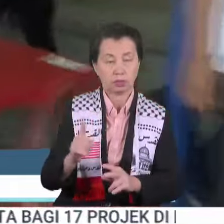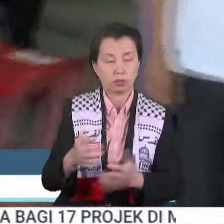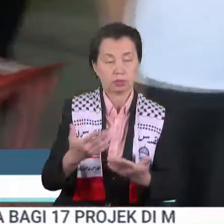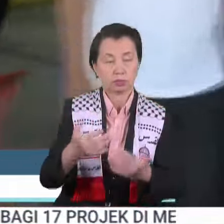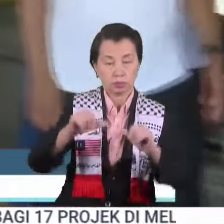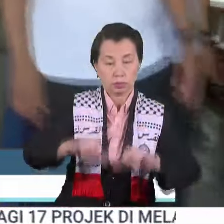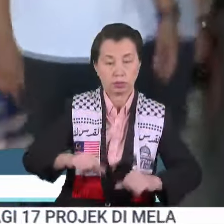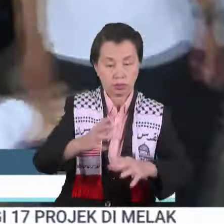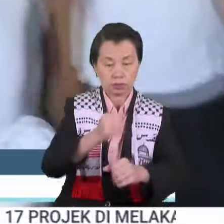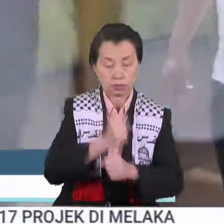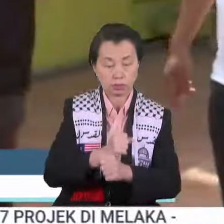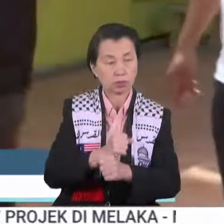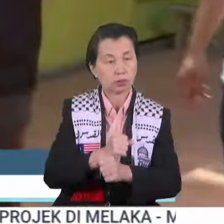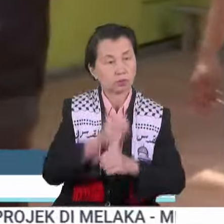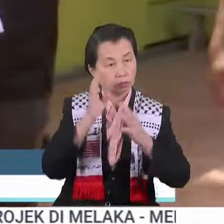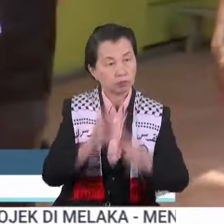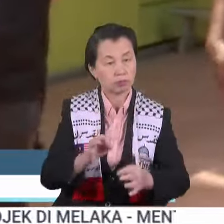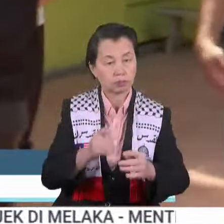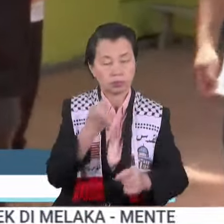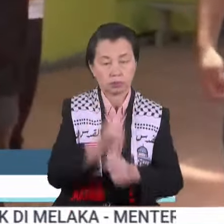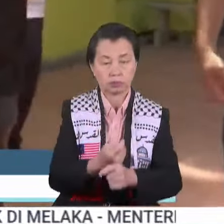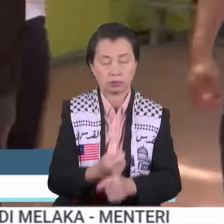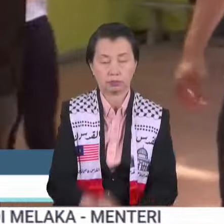gagal mencapai prestasi ditetapkan.